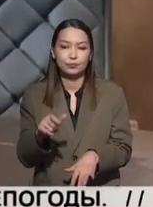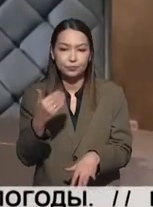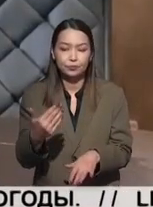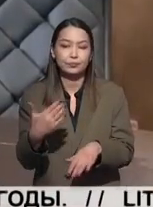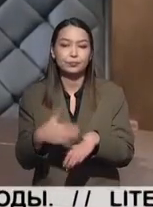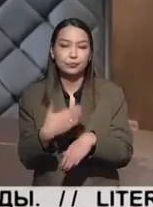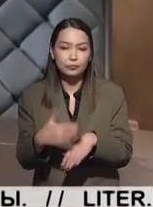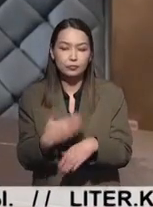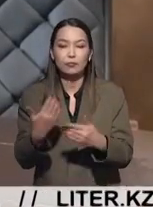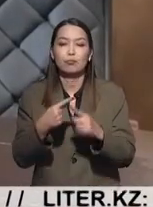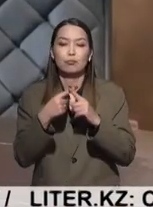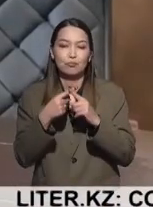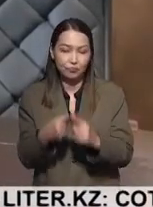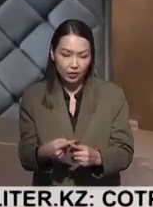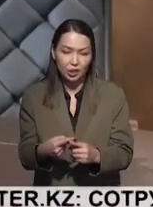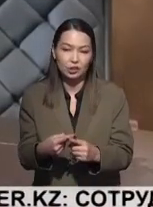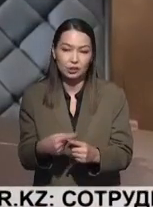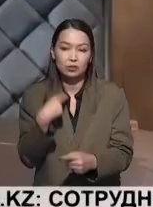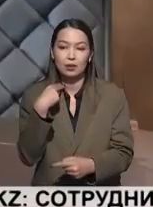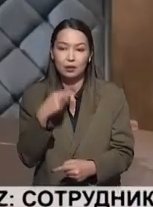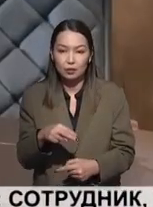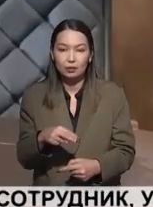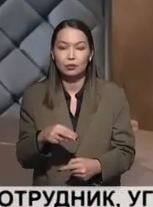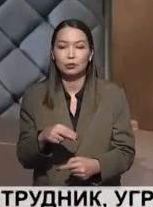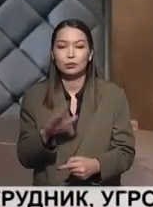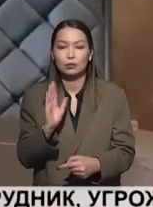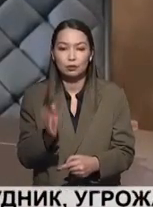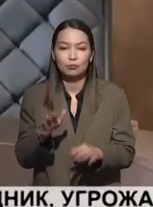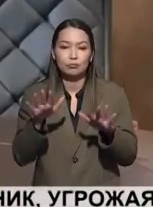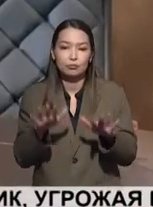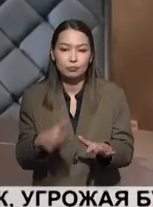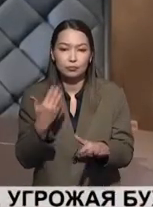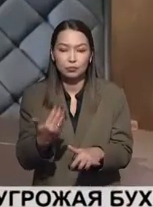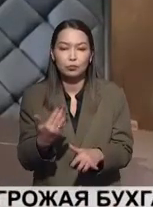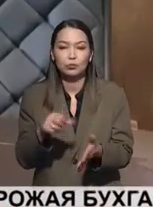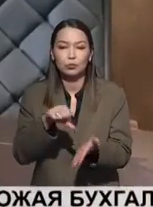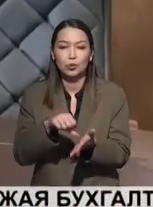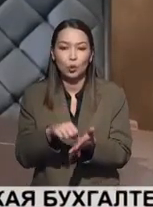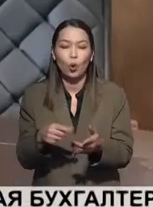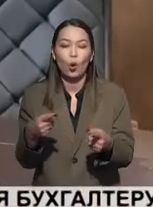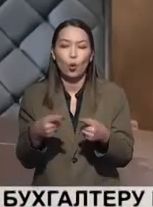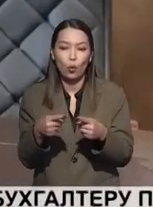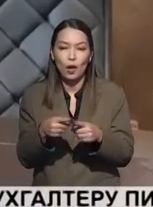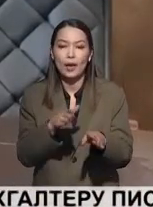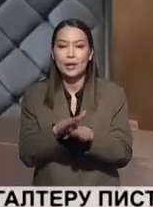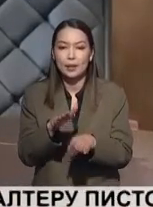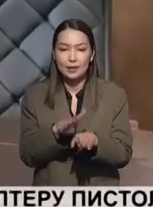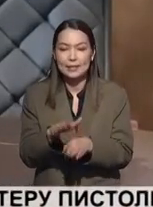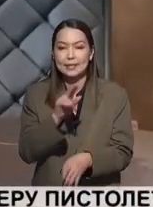виде пожизненного лишения свободы с отбыванием наказания в учреждении уголовно-исполнительной